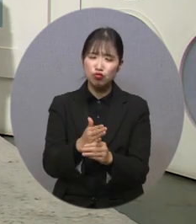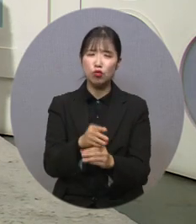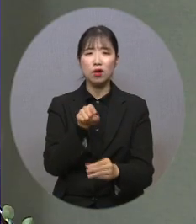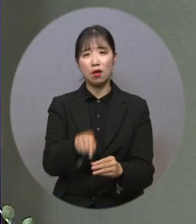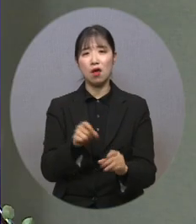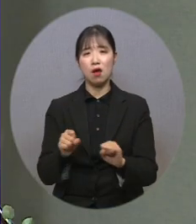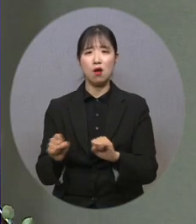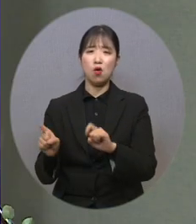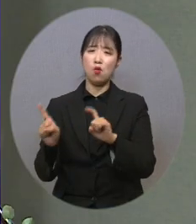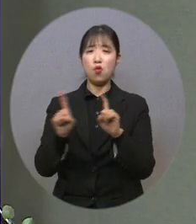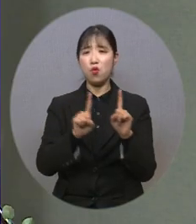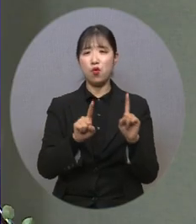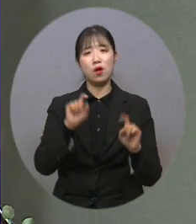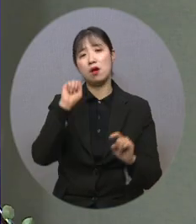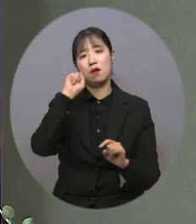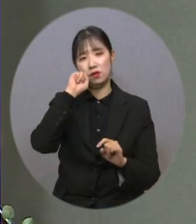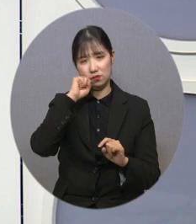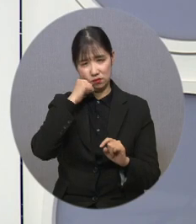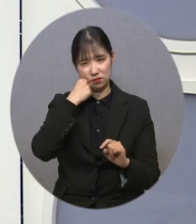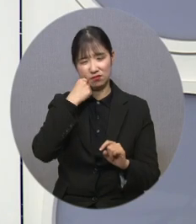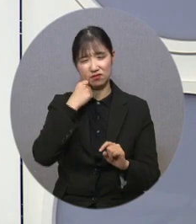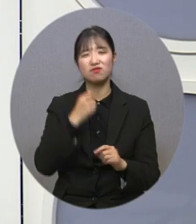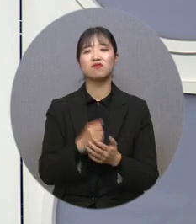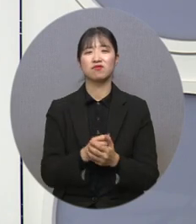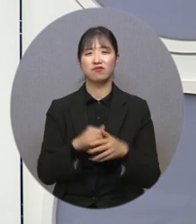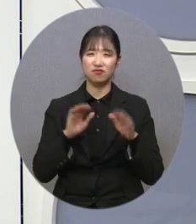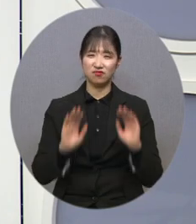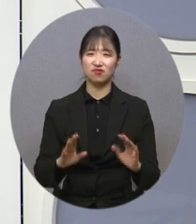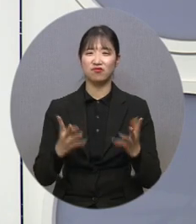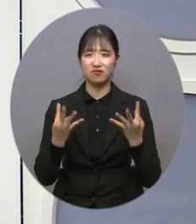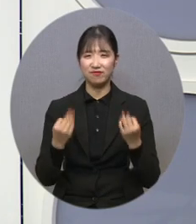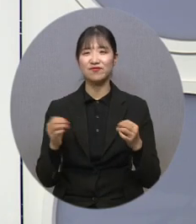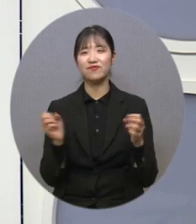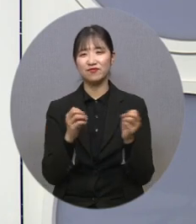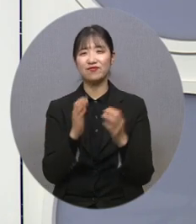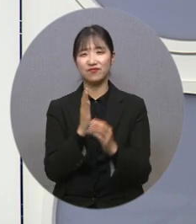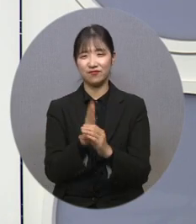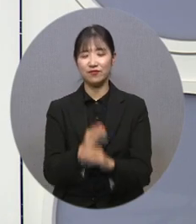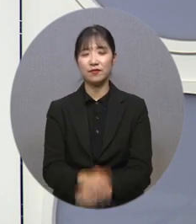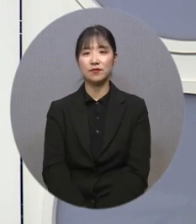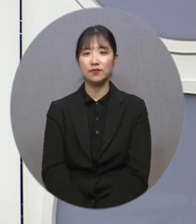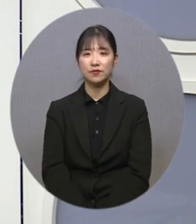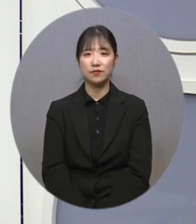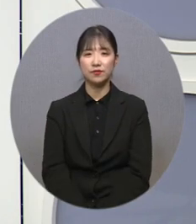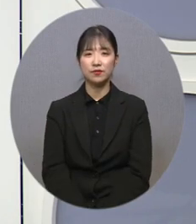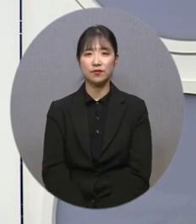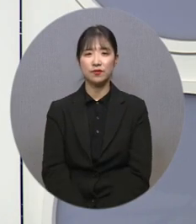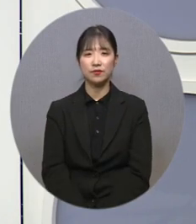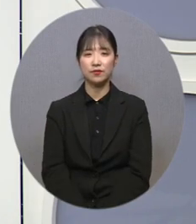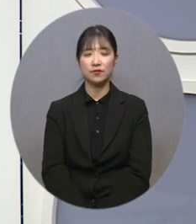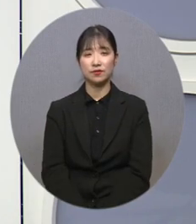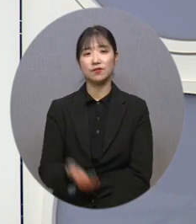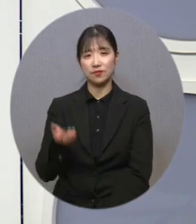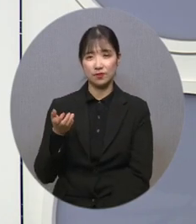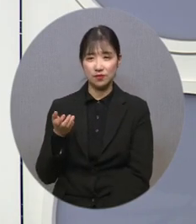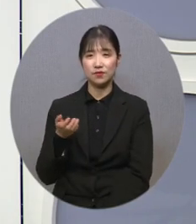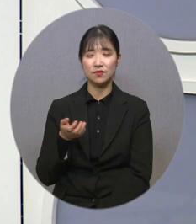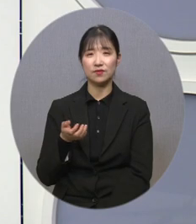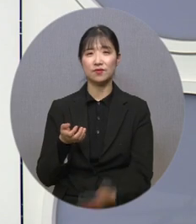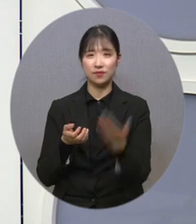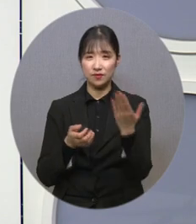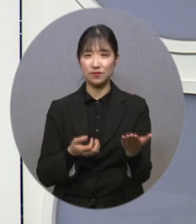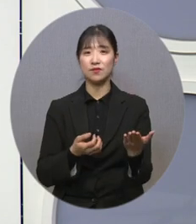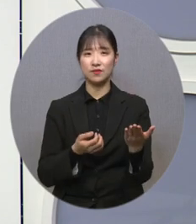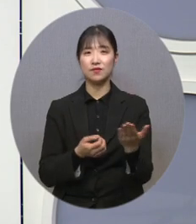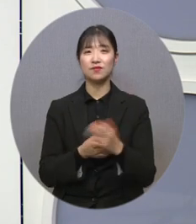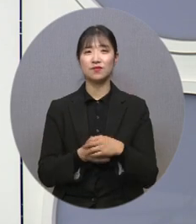대학이 다시 살아나기 힘들다. 이런 이야기를 많이 하고 있습니다. 네. 사실 아까 우리